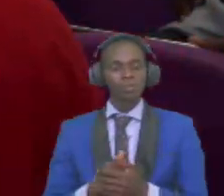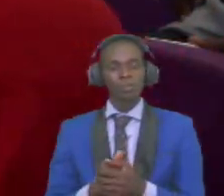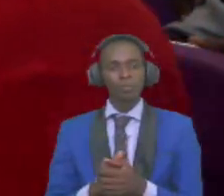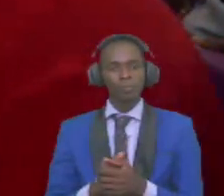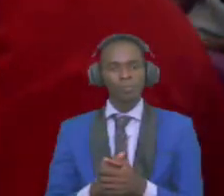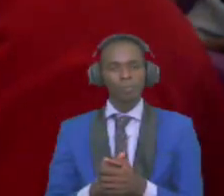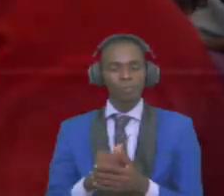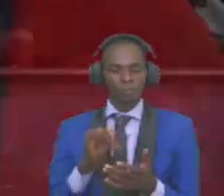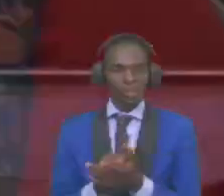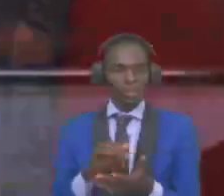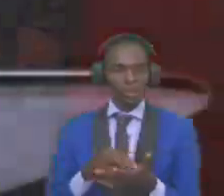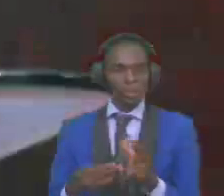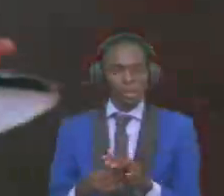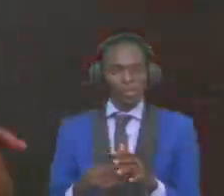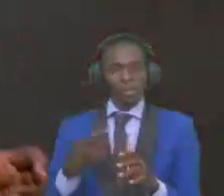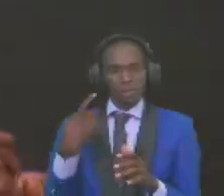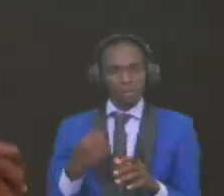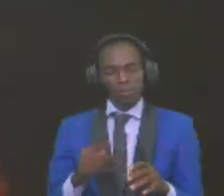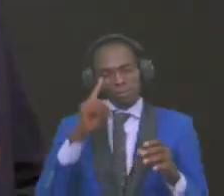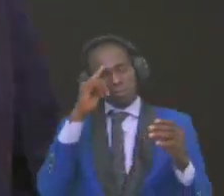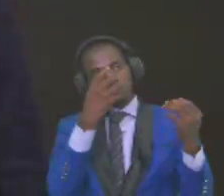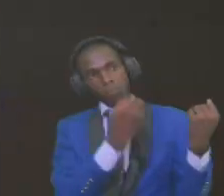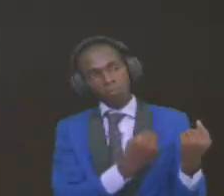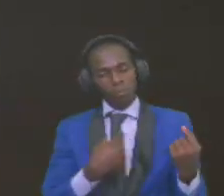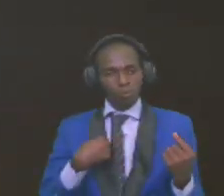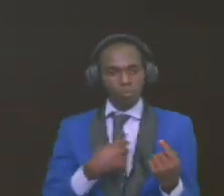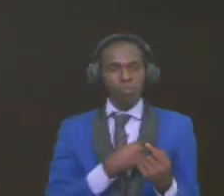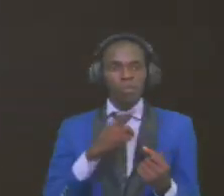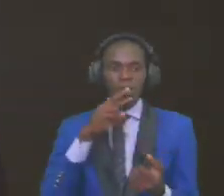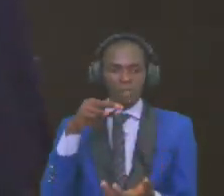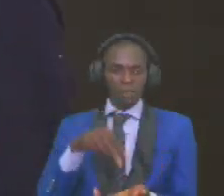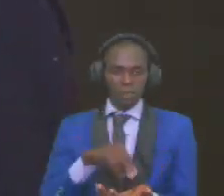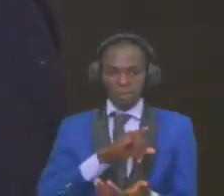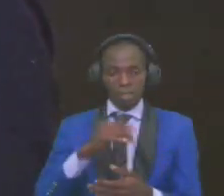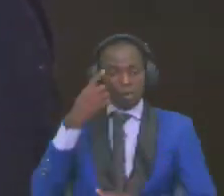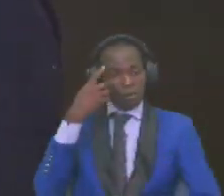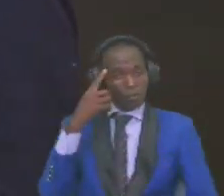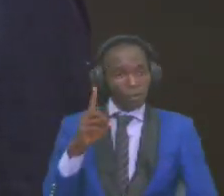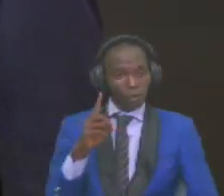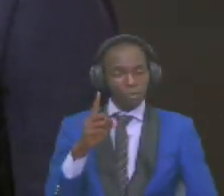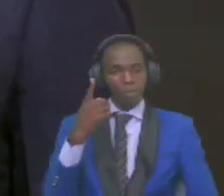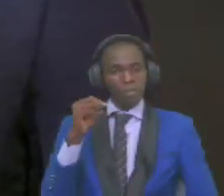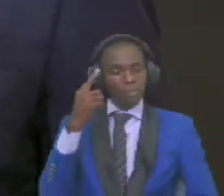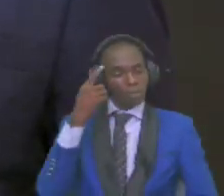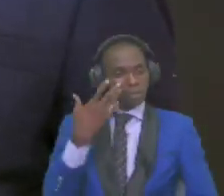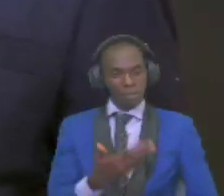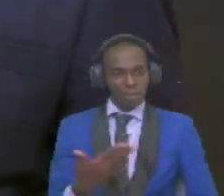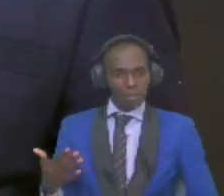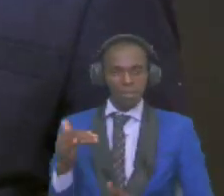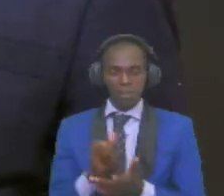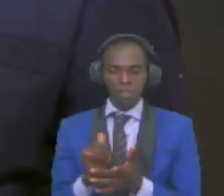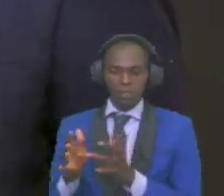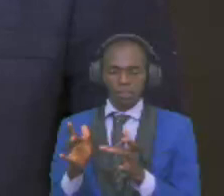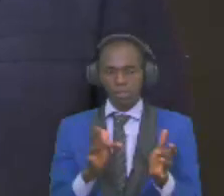cette fois la fois pour laquelle elle uttenhoffen alors demeurer